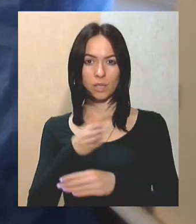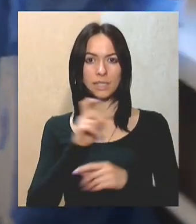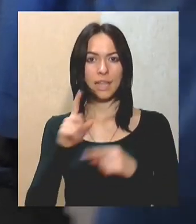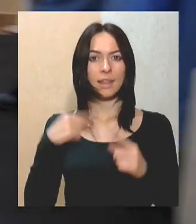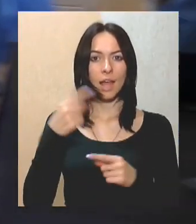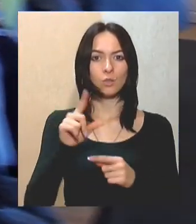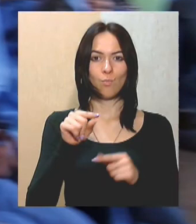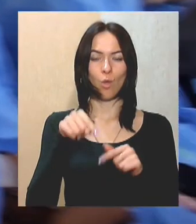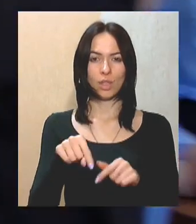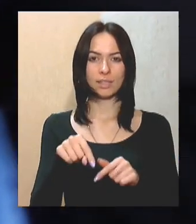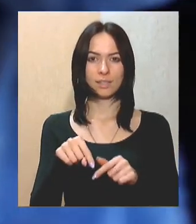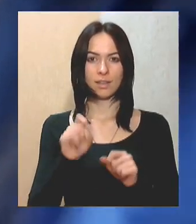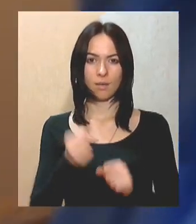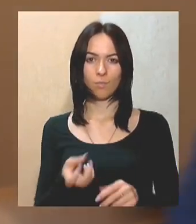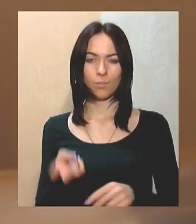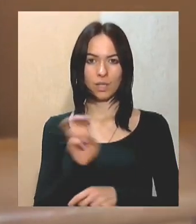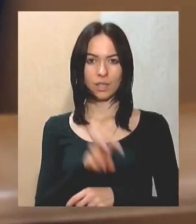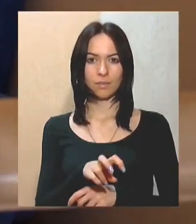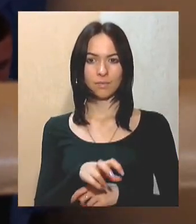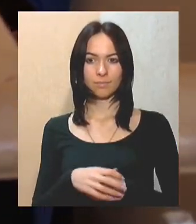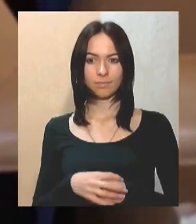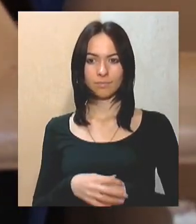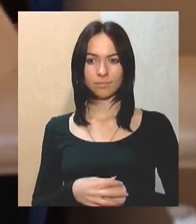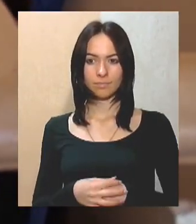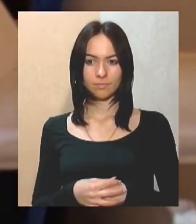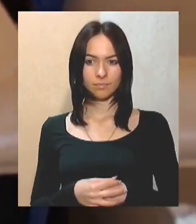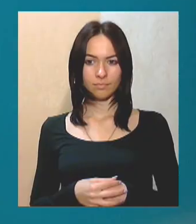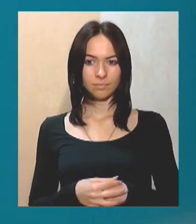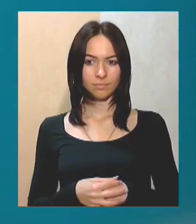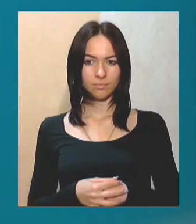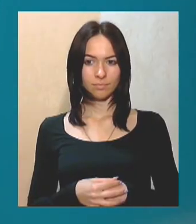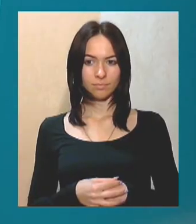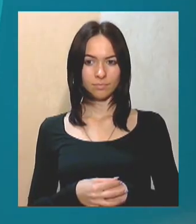понеділка. Сергій Козачинський, новини на Суспільному, Одеса.